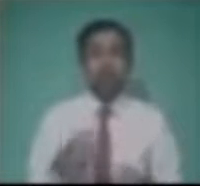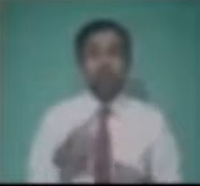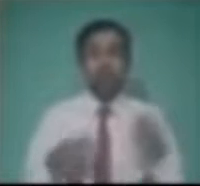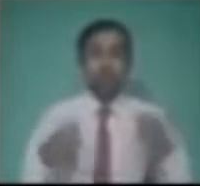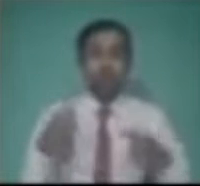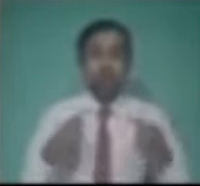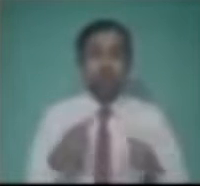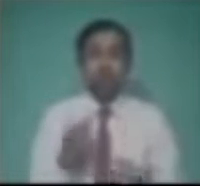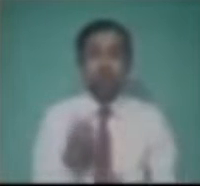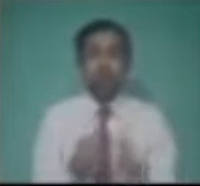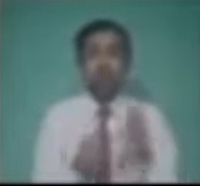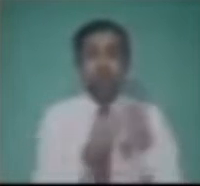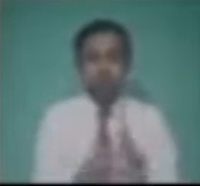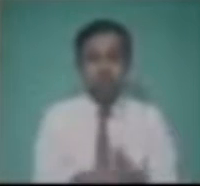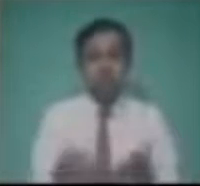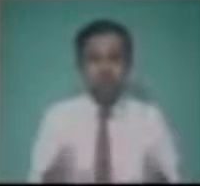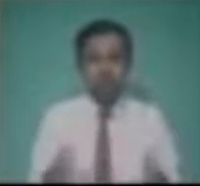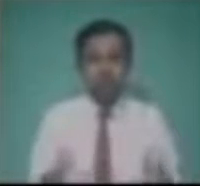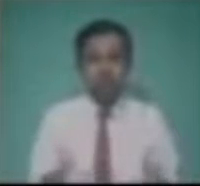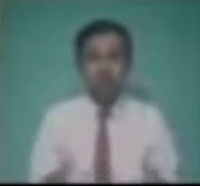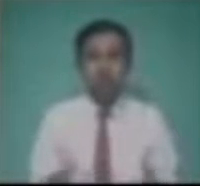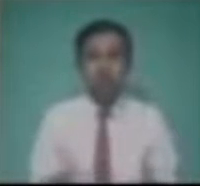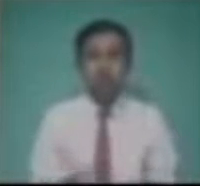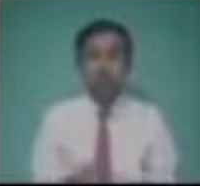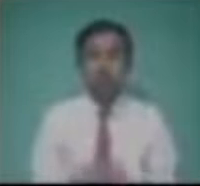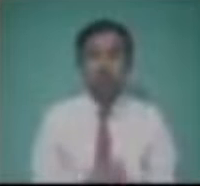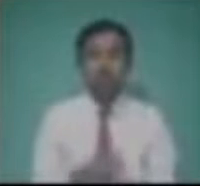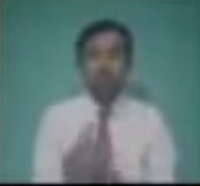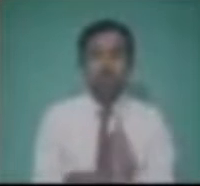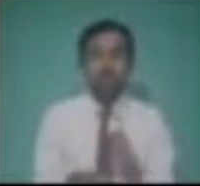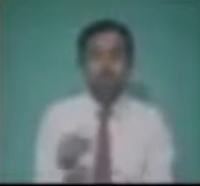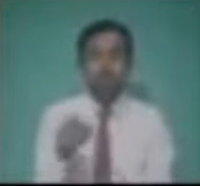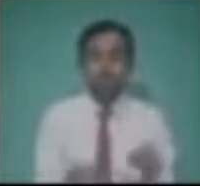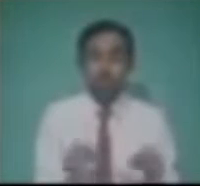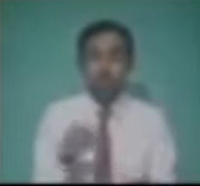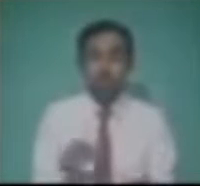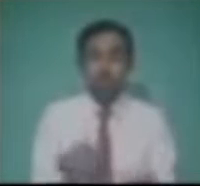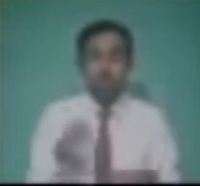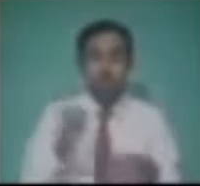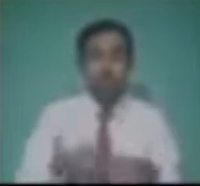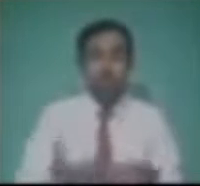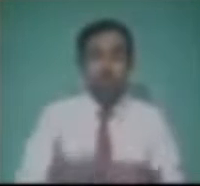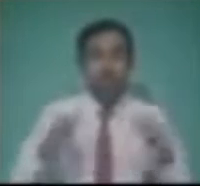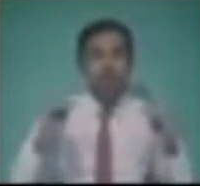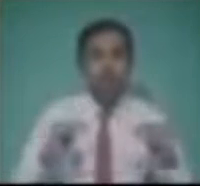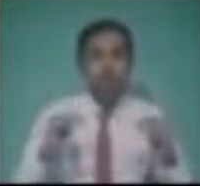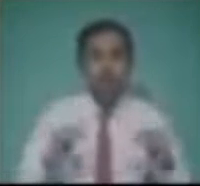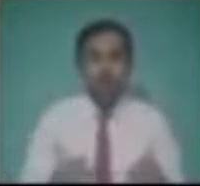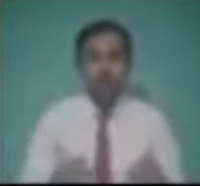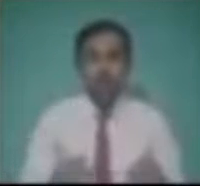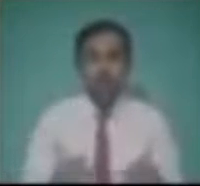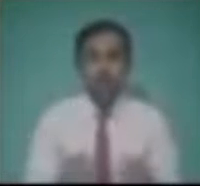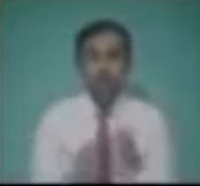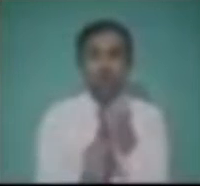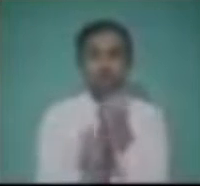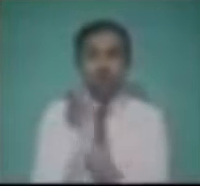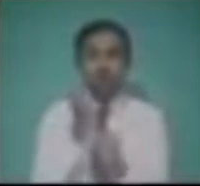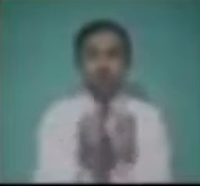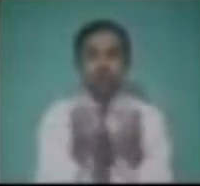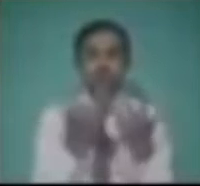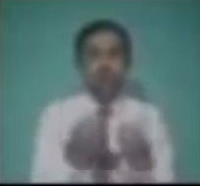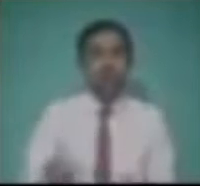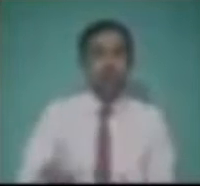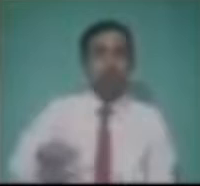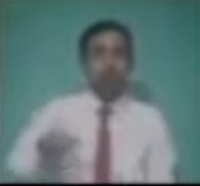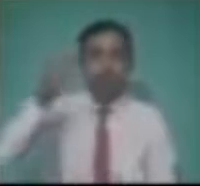කරත් මේ ආර්ථිකය කඩන් වැටුණා. අපි දෙක්කනේ මේ රටේ ජනතාවට තියෙන ප්‍රශ්න අඩු වුණා කියලා. සමෘද්ධි අවශ්‍ය ප්‍රමාණය